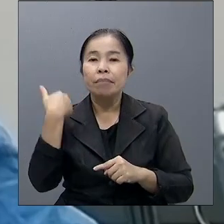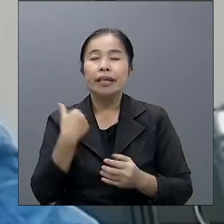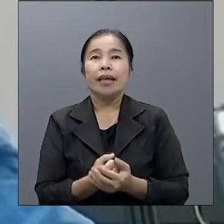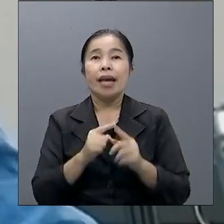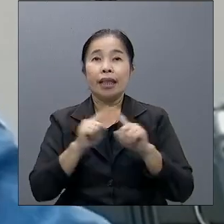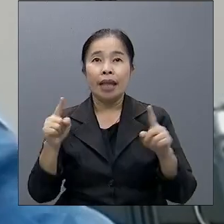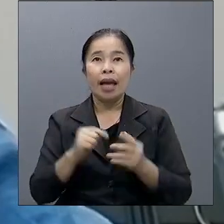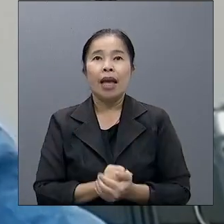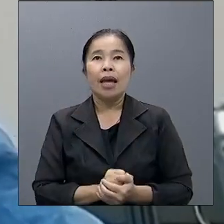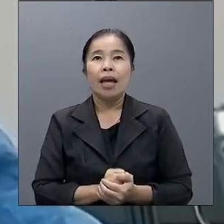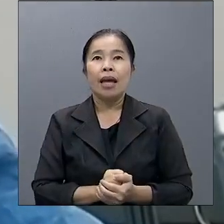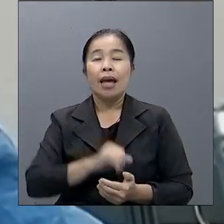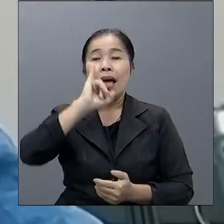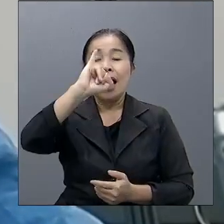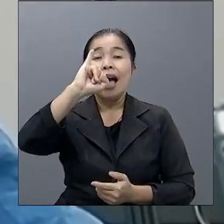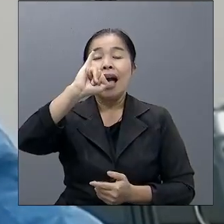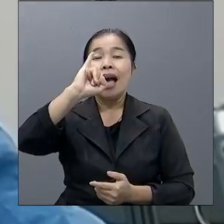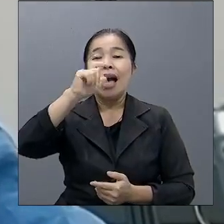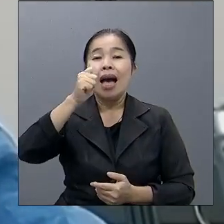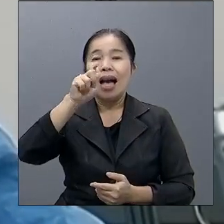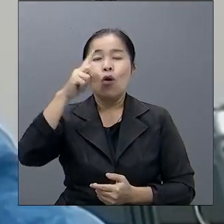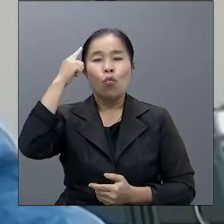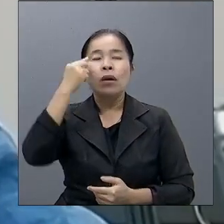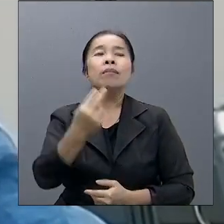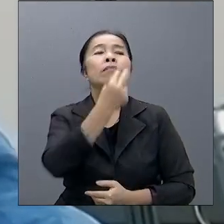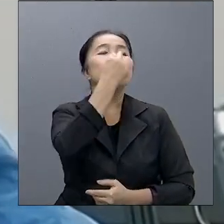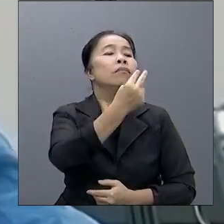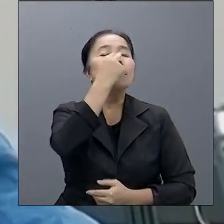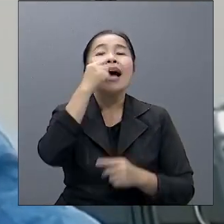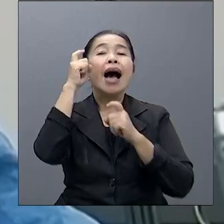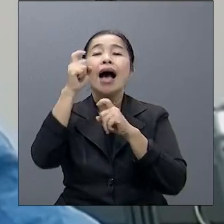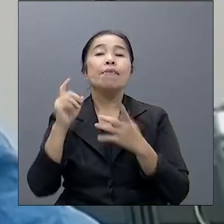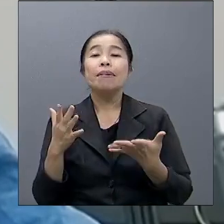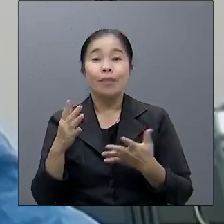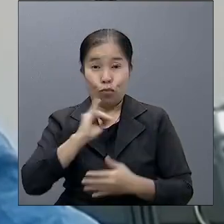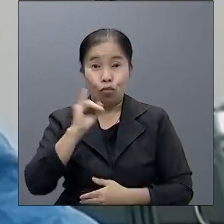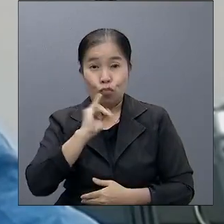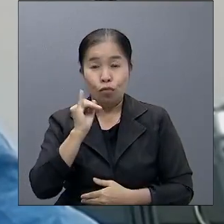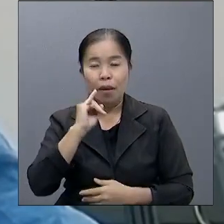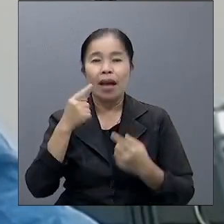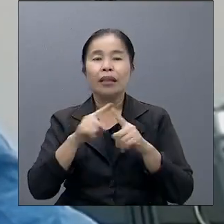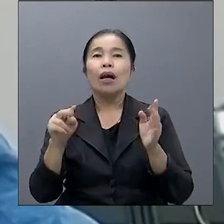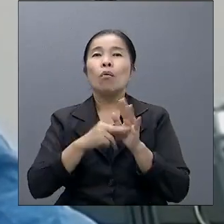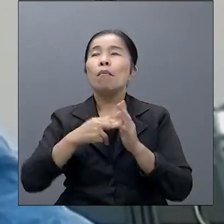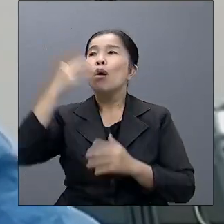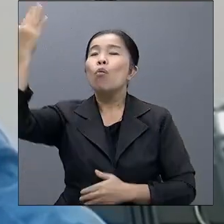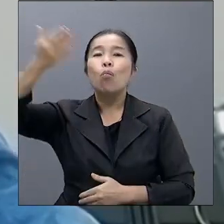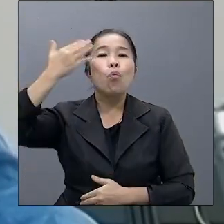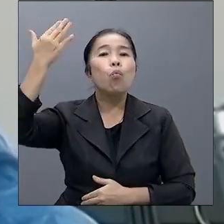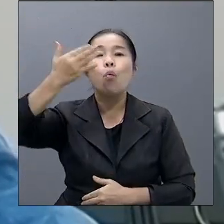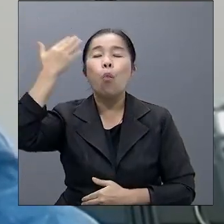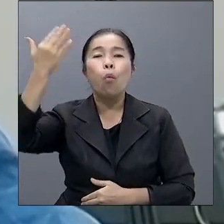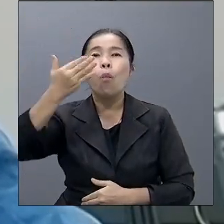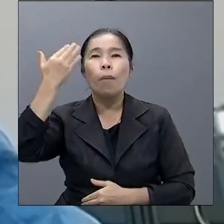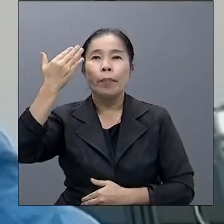นเองเนี่ยเราก็สูดหายใจเข้าไปทุกวันเราก็รู้มันไม่ได้มีอันตรายอะไรนะครับถ้ามันอยู่ในสภาพที่เป็นอากาศที่เป็นแ